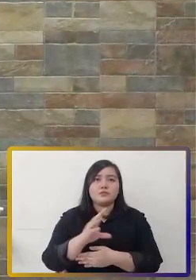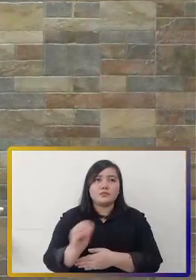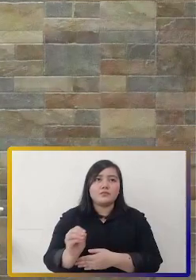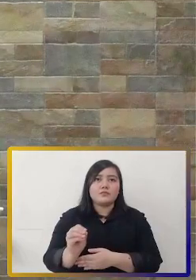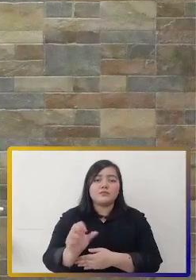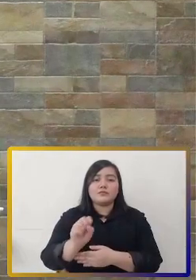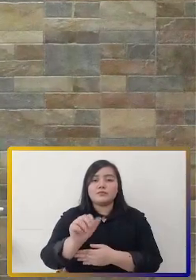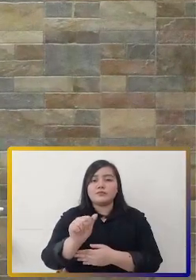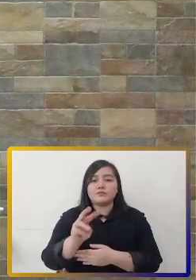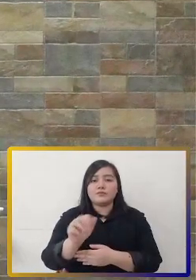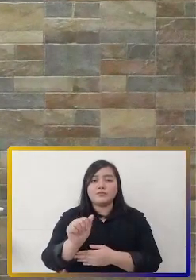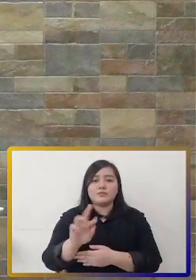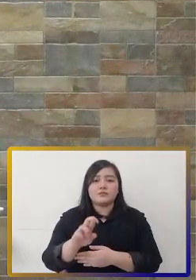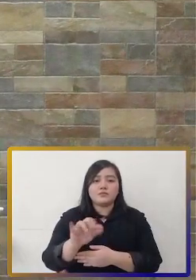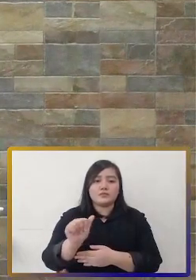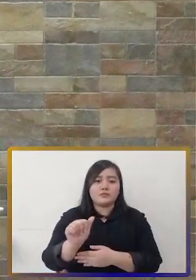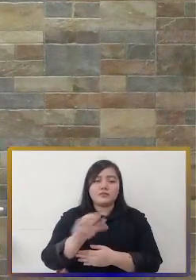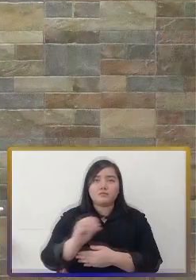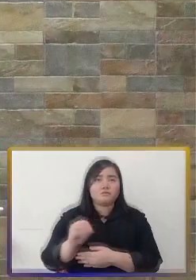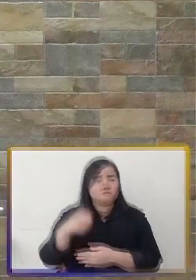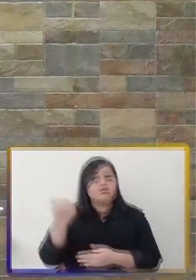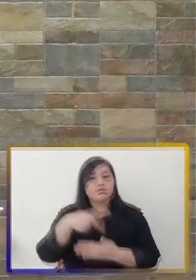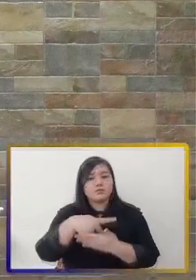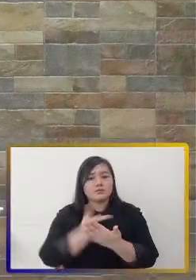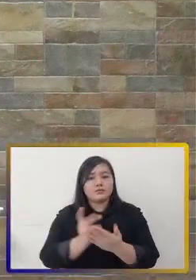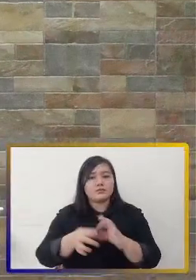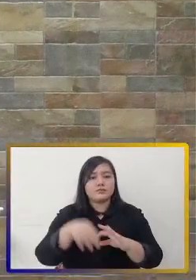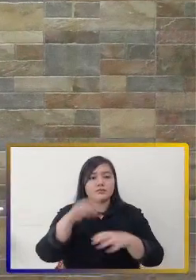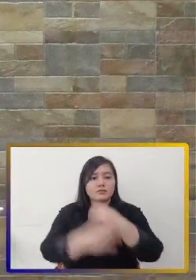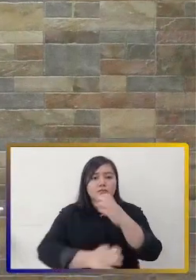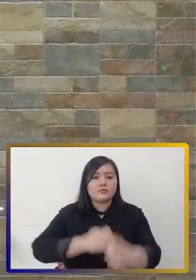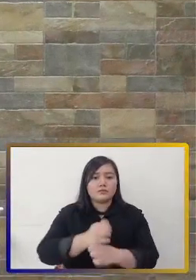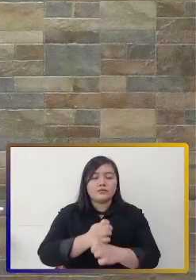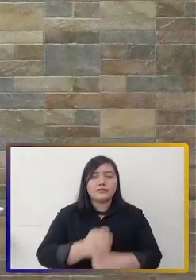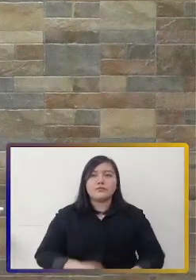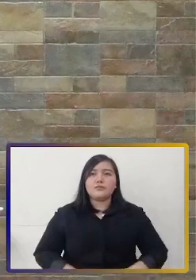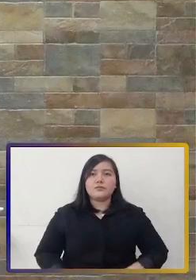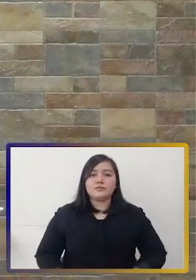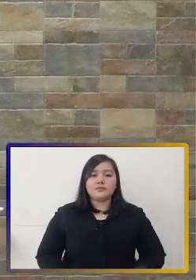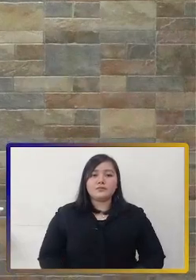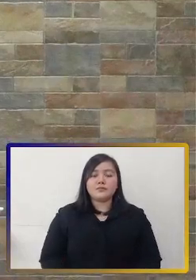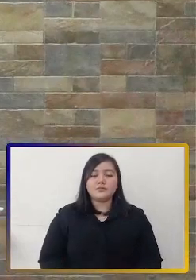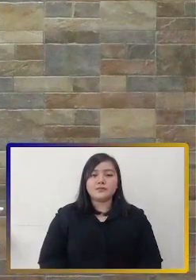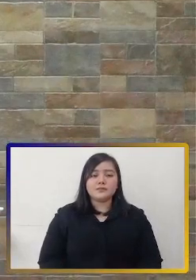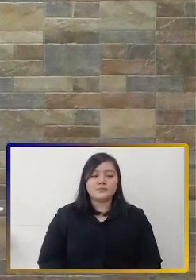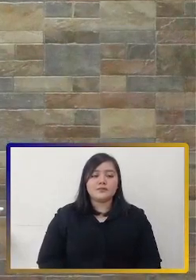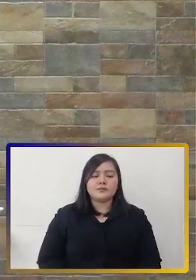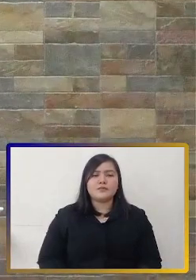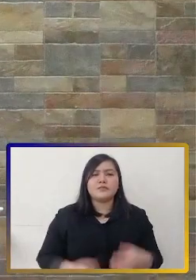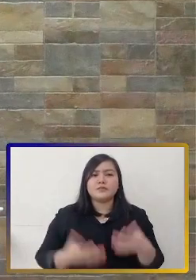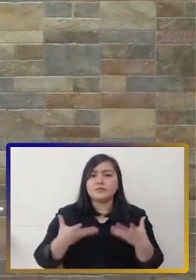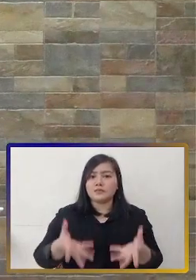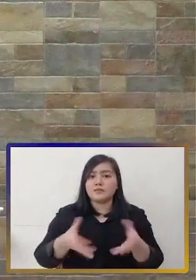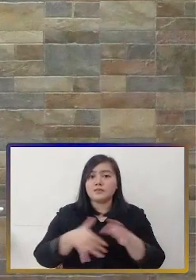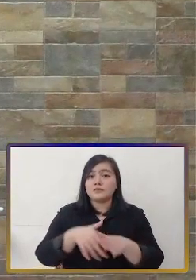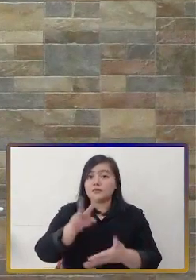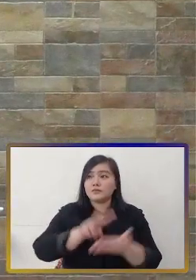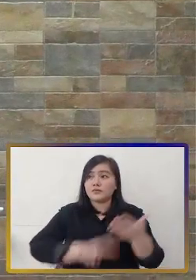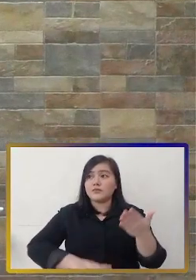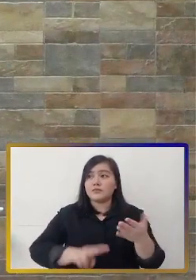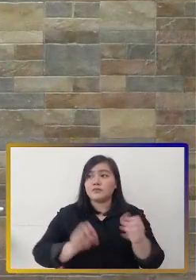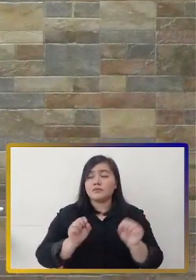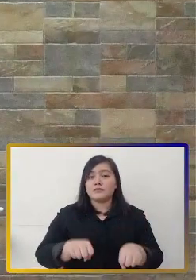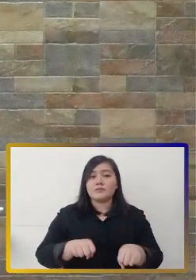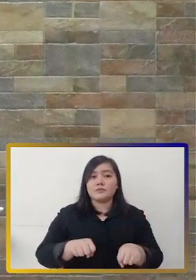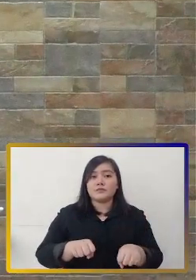uttermost part of the earth. Now, in this passage, makikita po natin dito yung